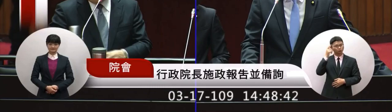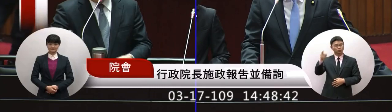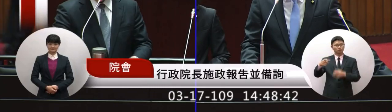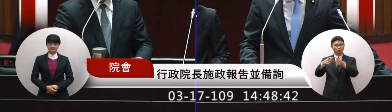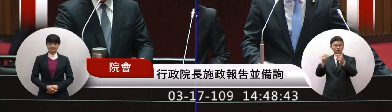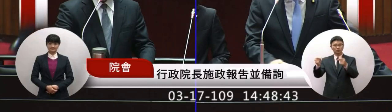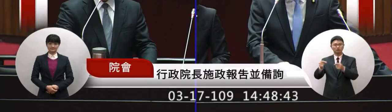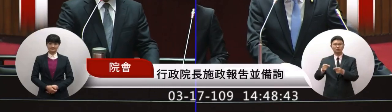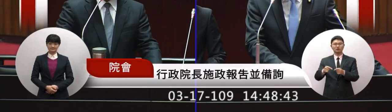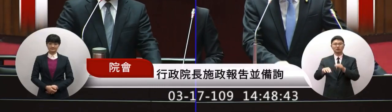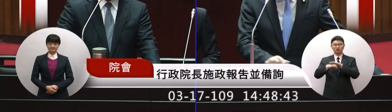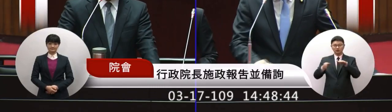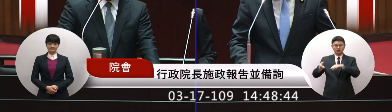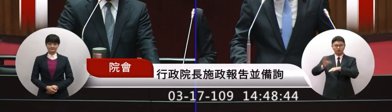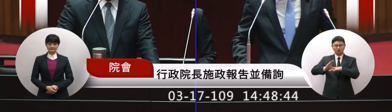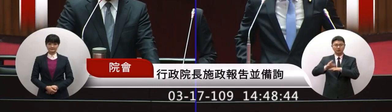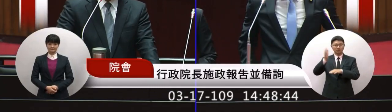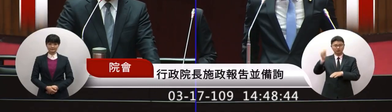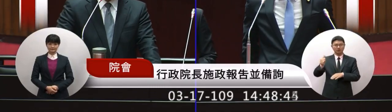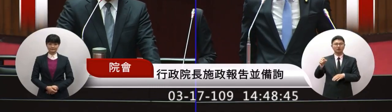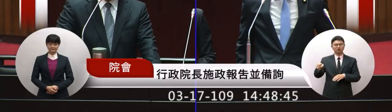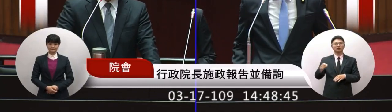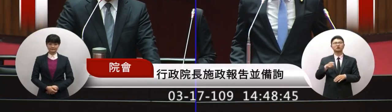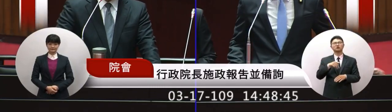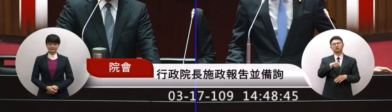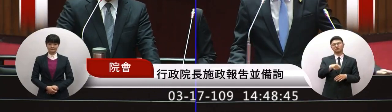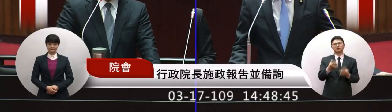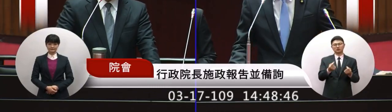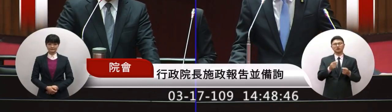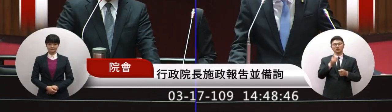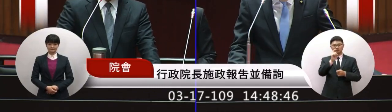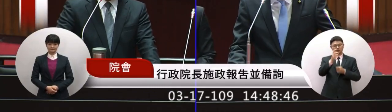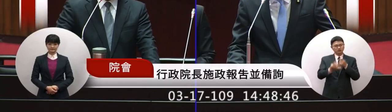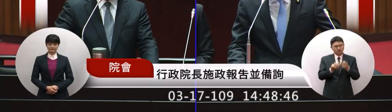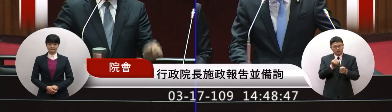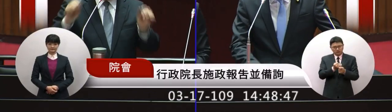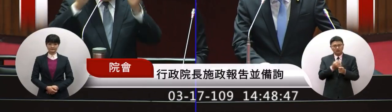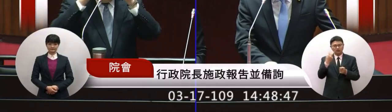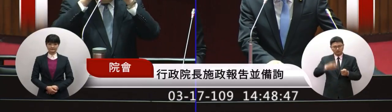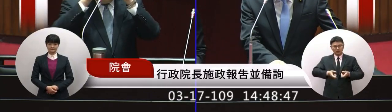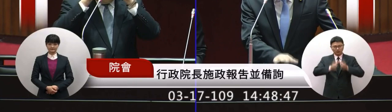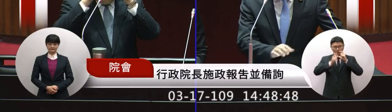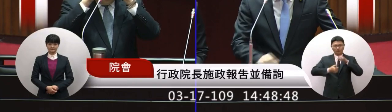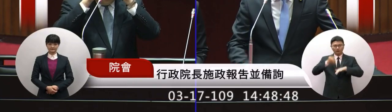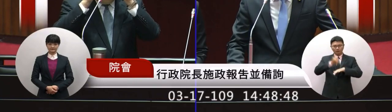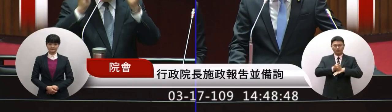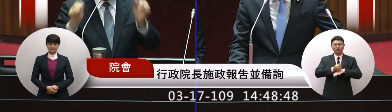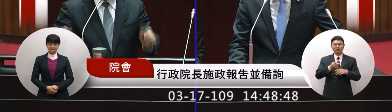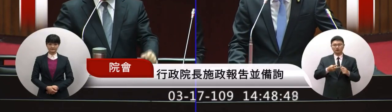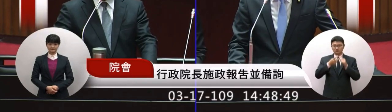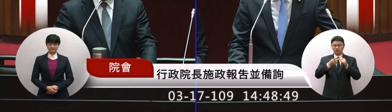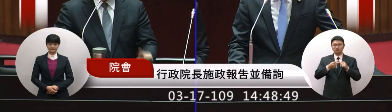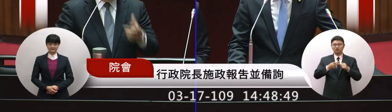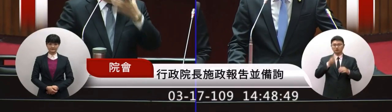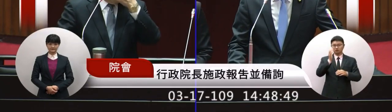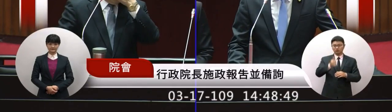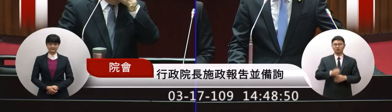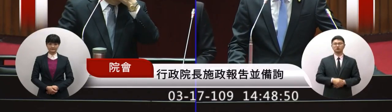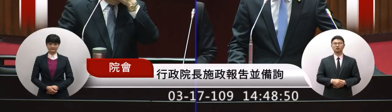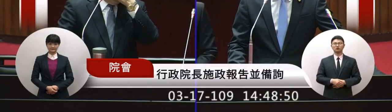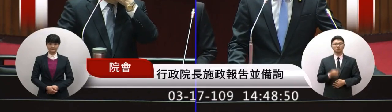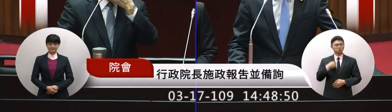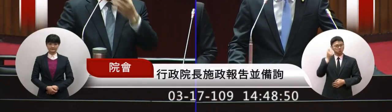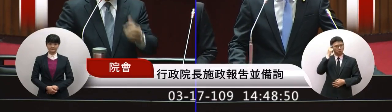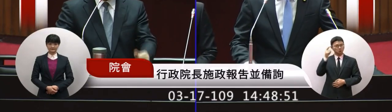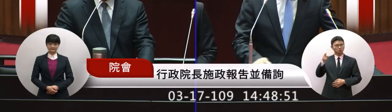安倍首相一样啊，您都是时隔多年再度担任行政院院长。大家都觉得安倍首相的第二任做得